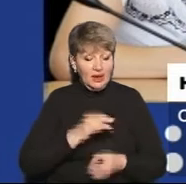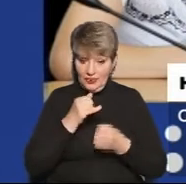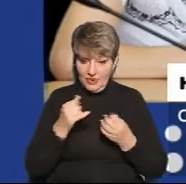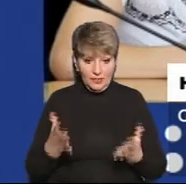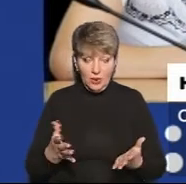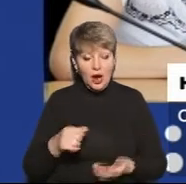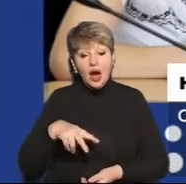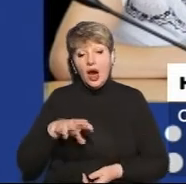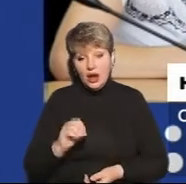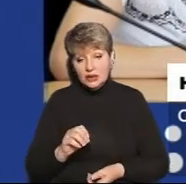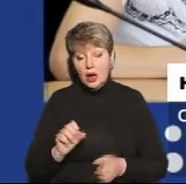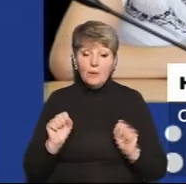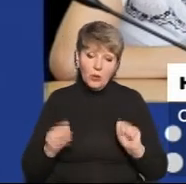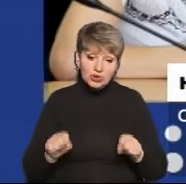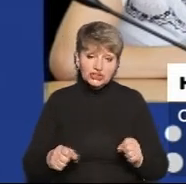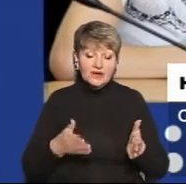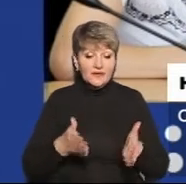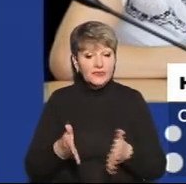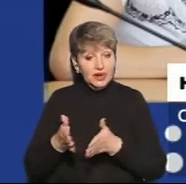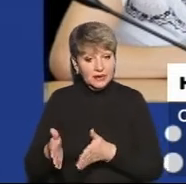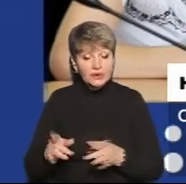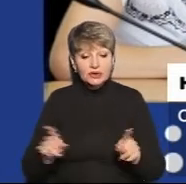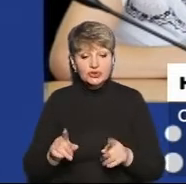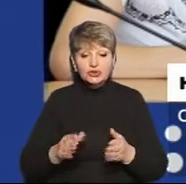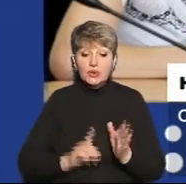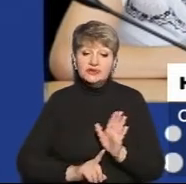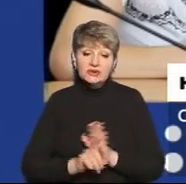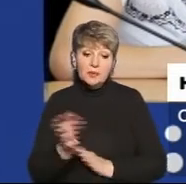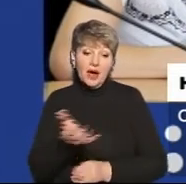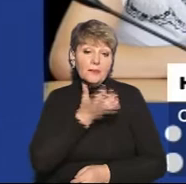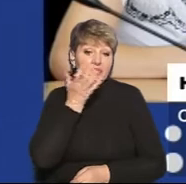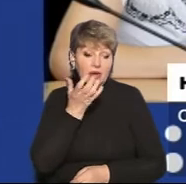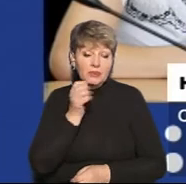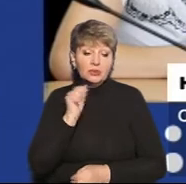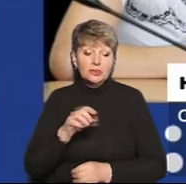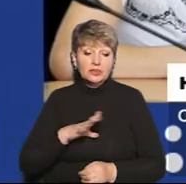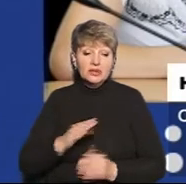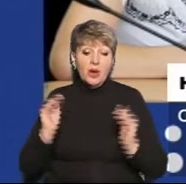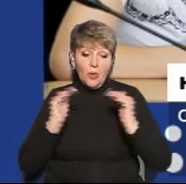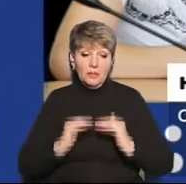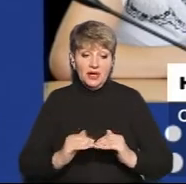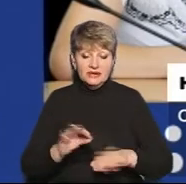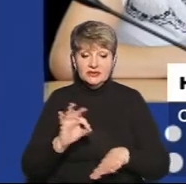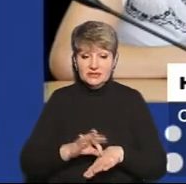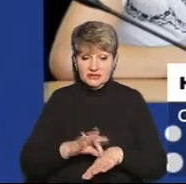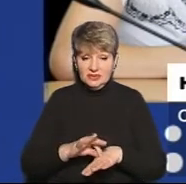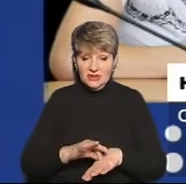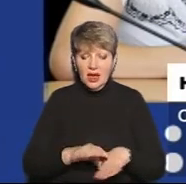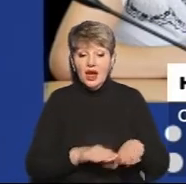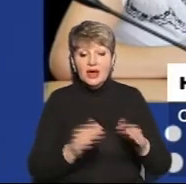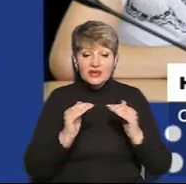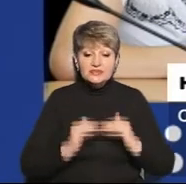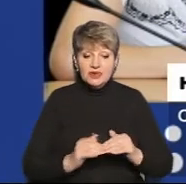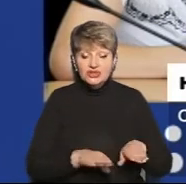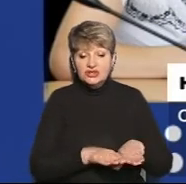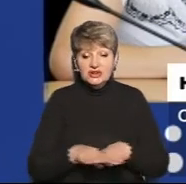можу, але можливий варіант такий, що настанням тепла можуть бути і зменшення кількості захворювань, тому що зменшиться рівень